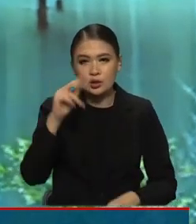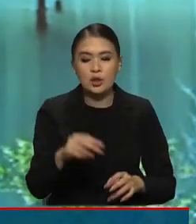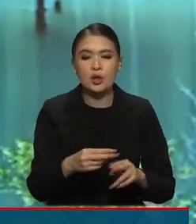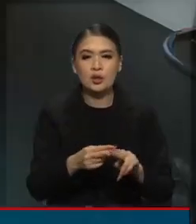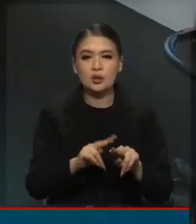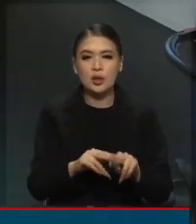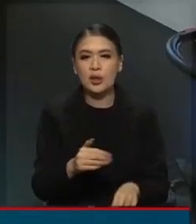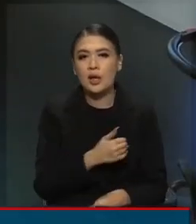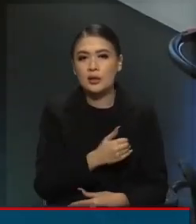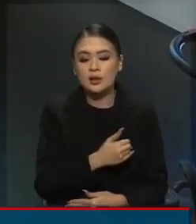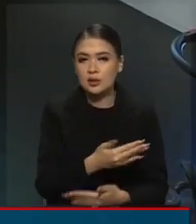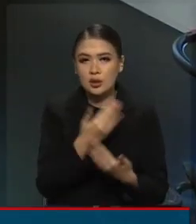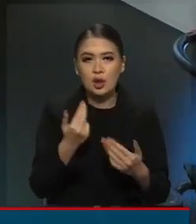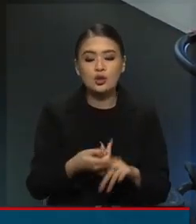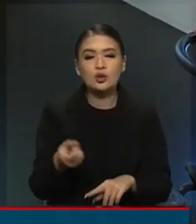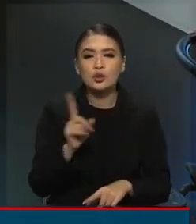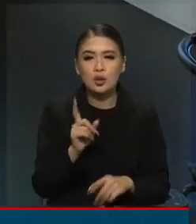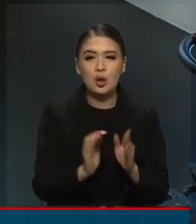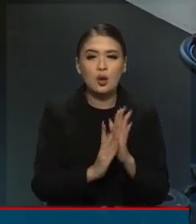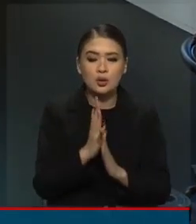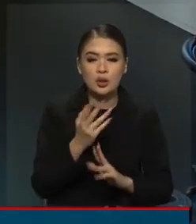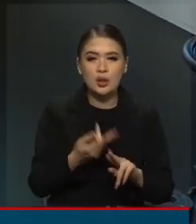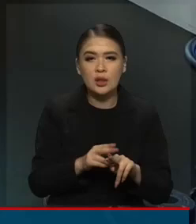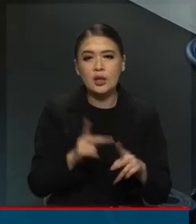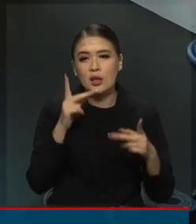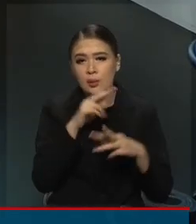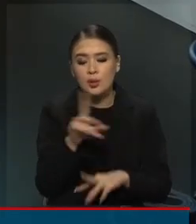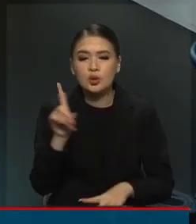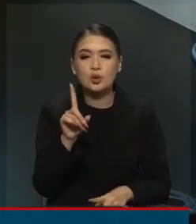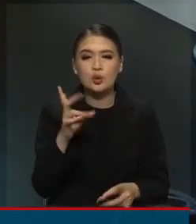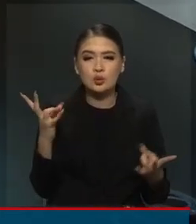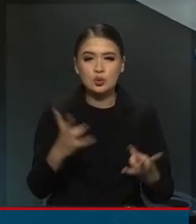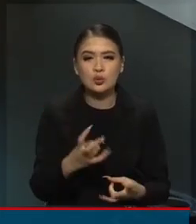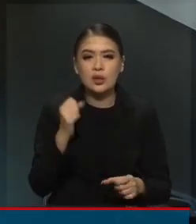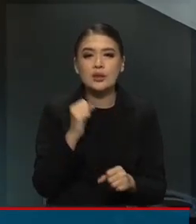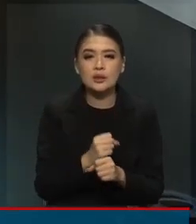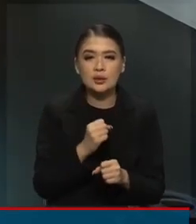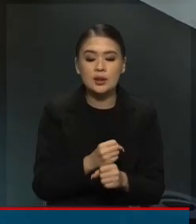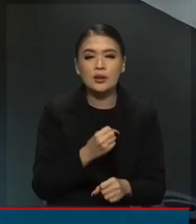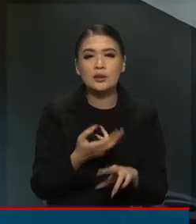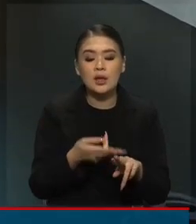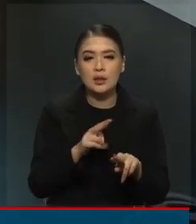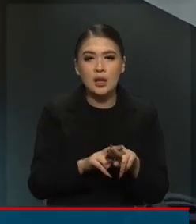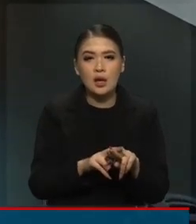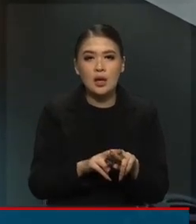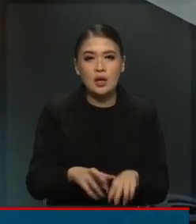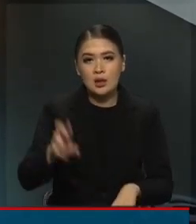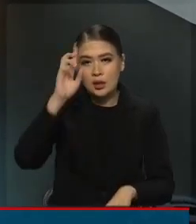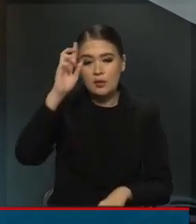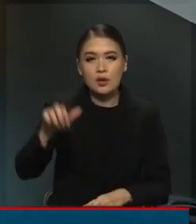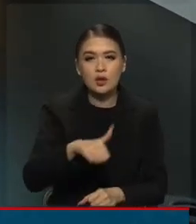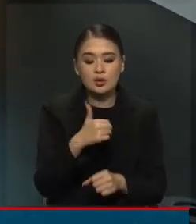хотелось. Что с этой отраслью не так или что нам нужно делать? Ну, вы знаете, глава государства тоже